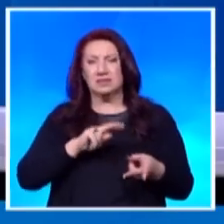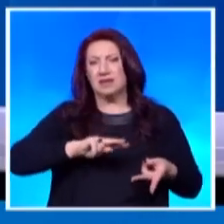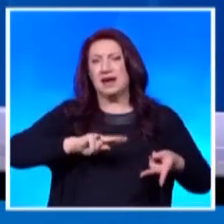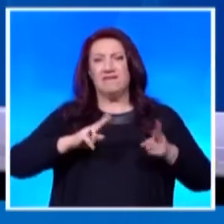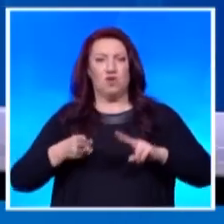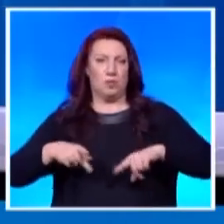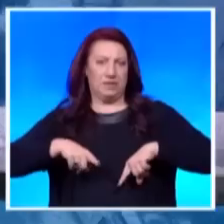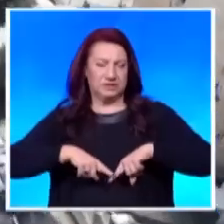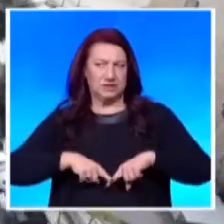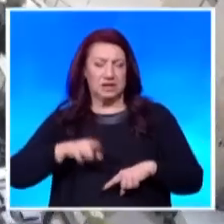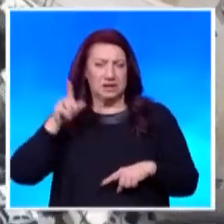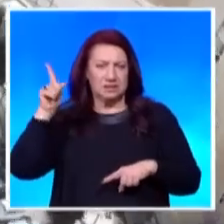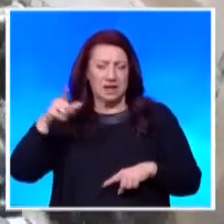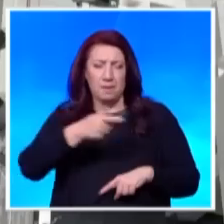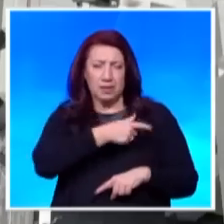национална стачка.